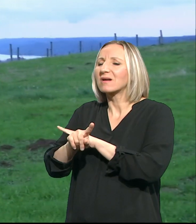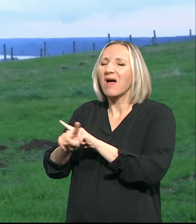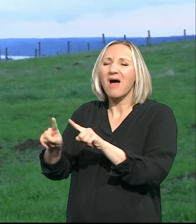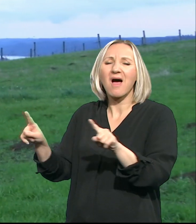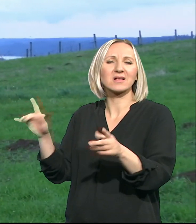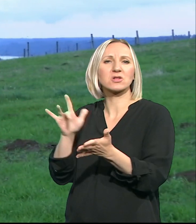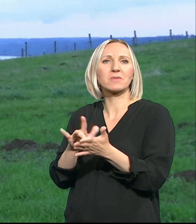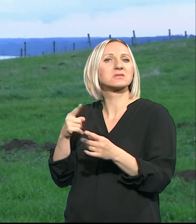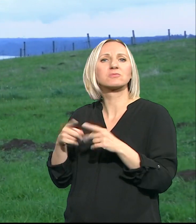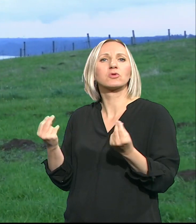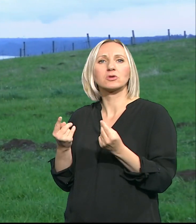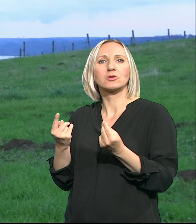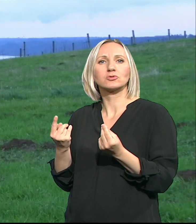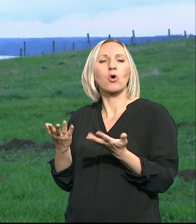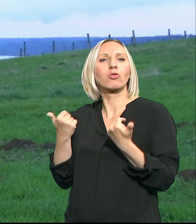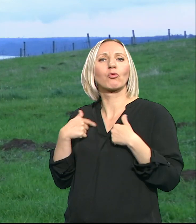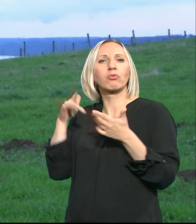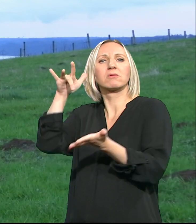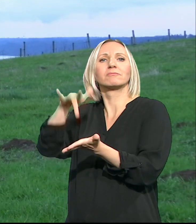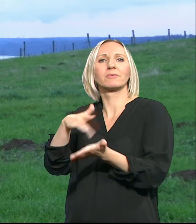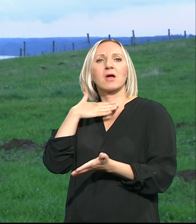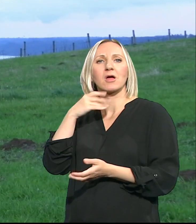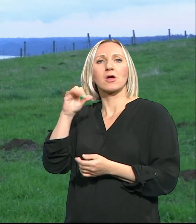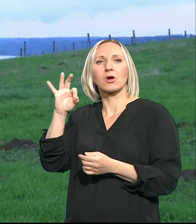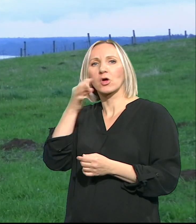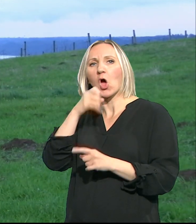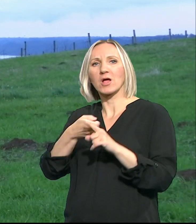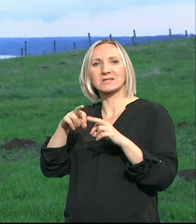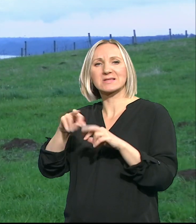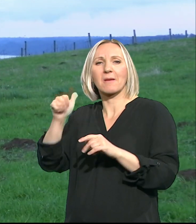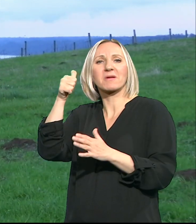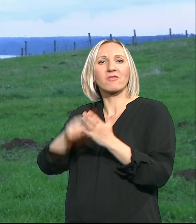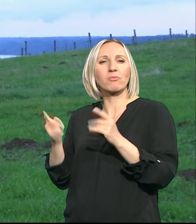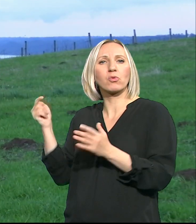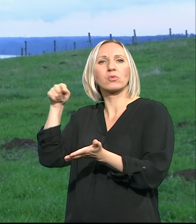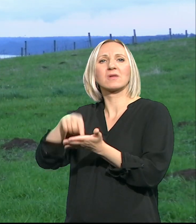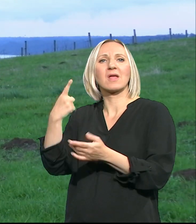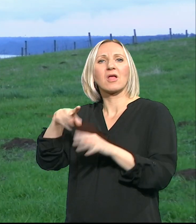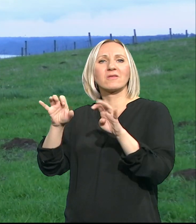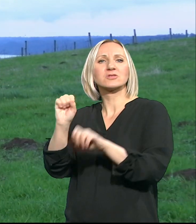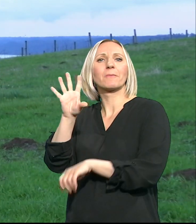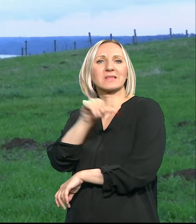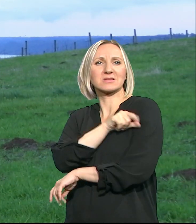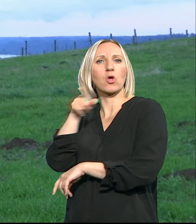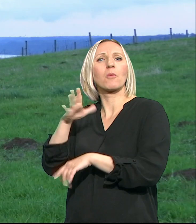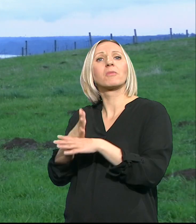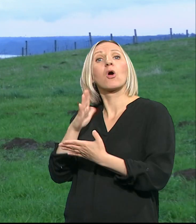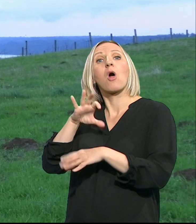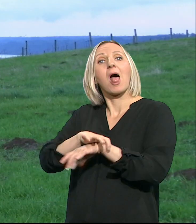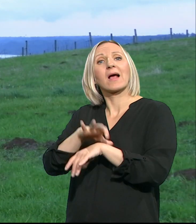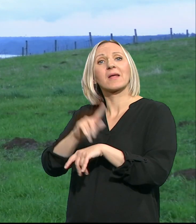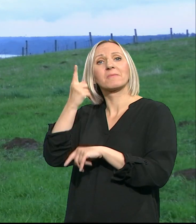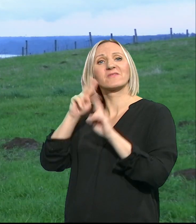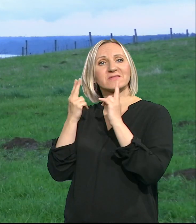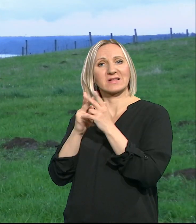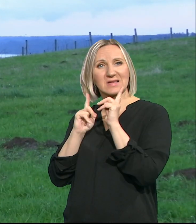nas priča o njemu dovodi ovde u Grocku. U ovu varoš prvi put je došao 1915. godine kao lekar u Prvom svetskom